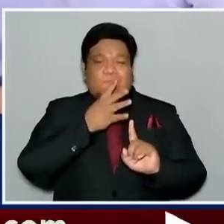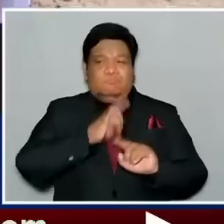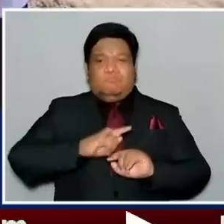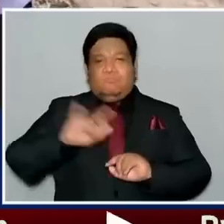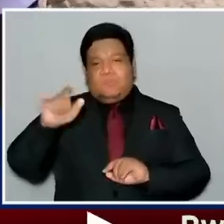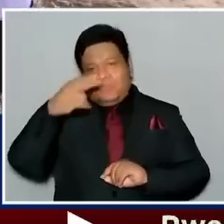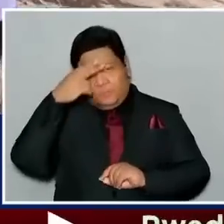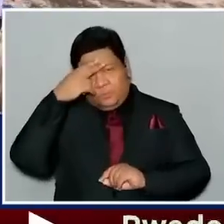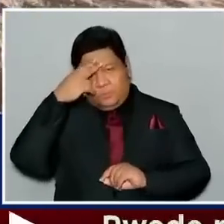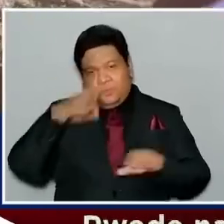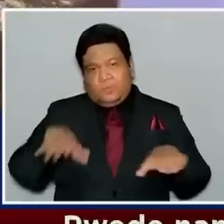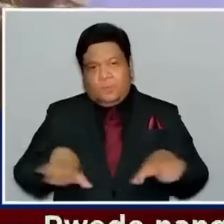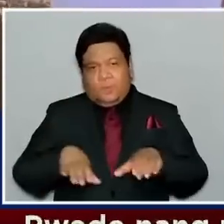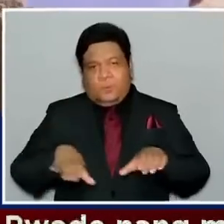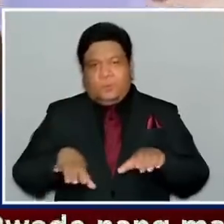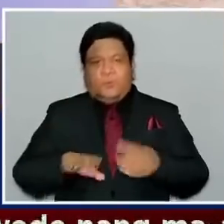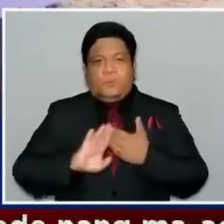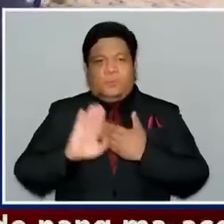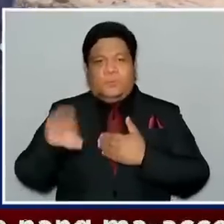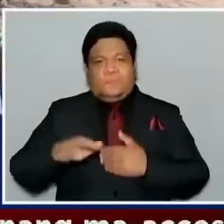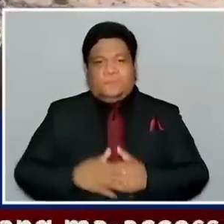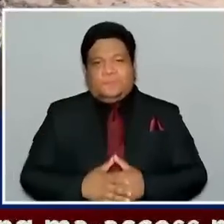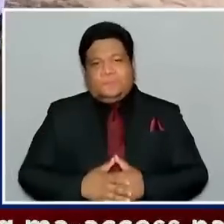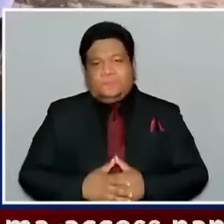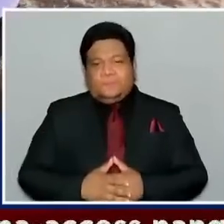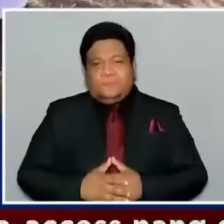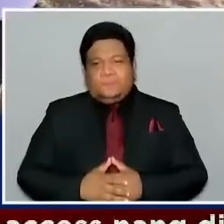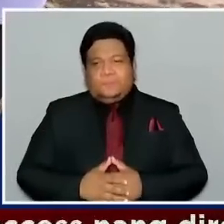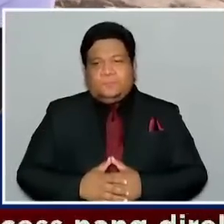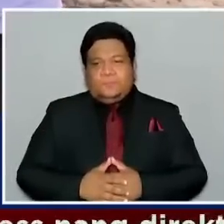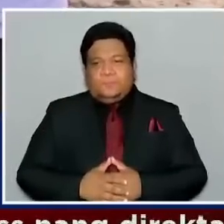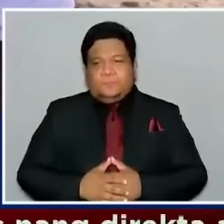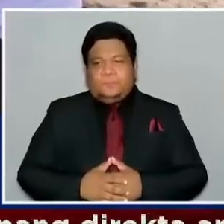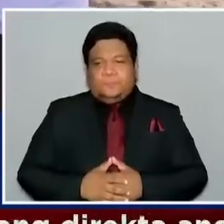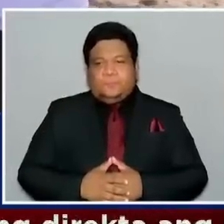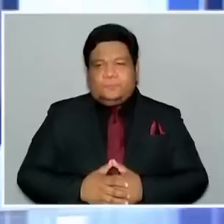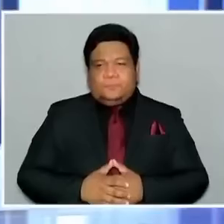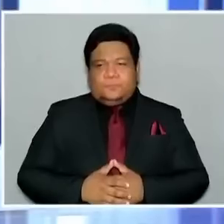magtrabaho. Rainiel Pawid, ABS-CBN News.